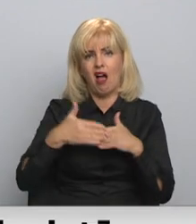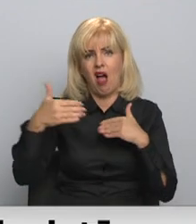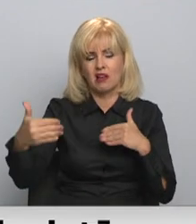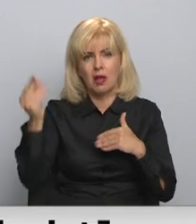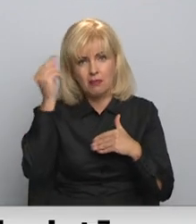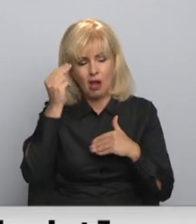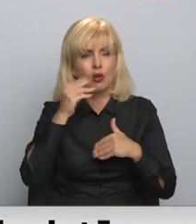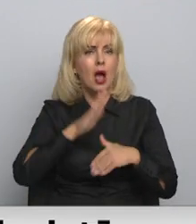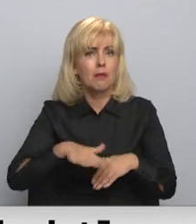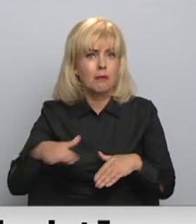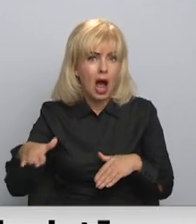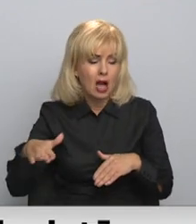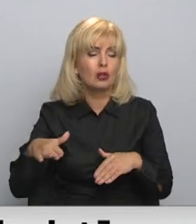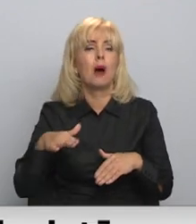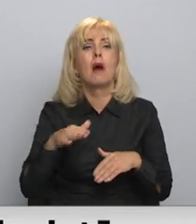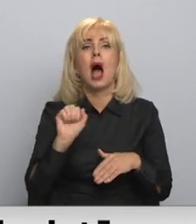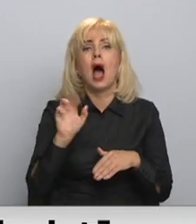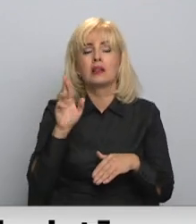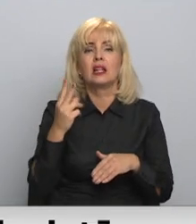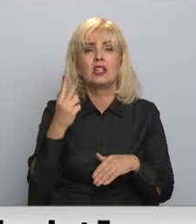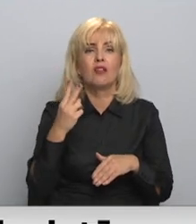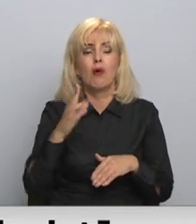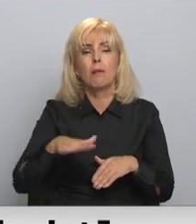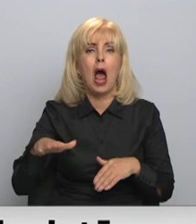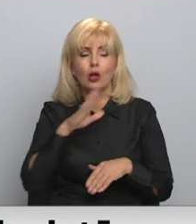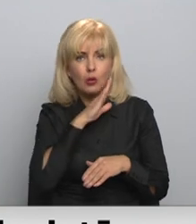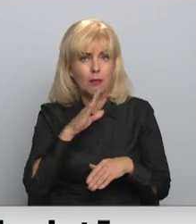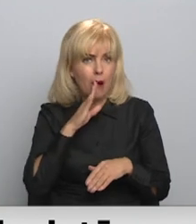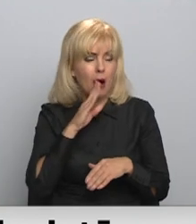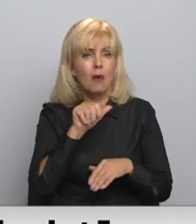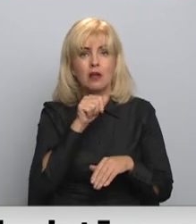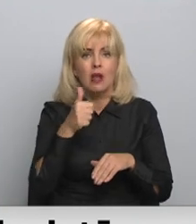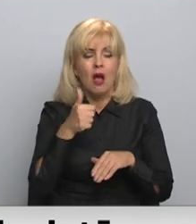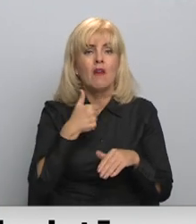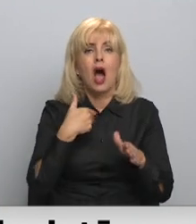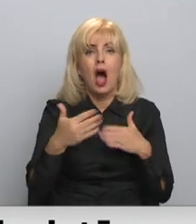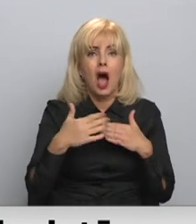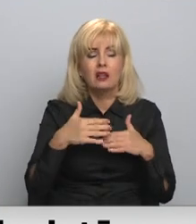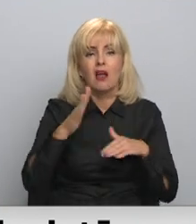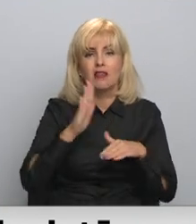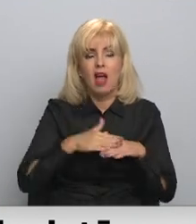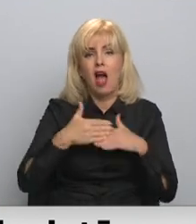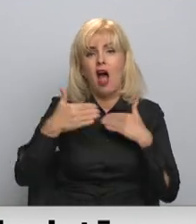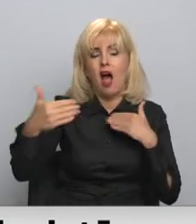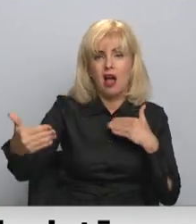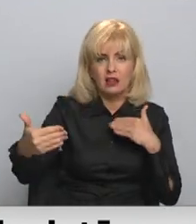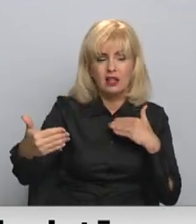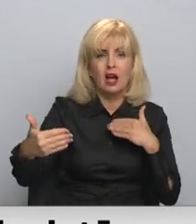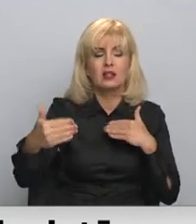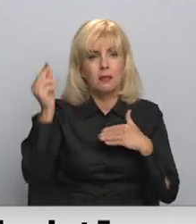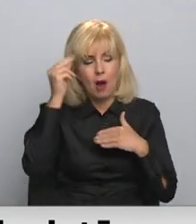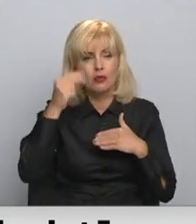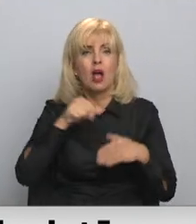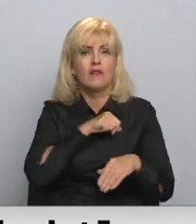ar bērniem. Ķegumieta Antre divu bērnu mamma. Nespējot tik galā ar attiecībām ar bērniem attālināto mācību laikā, Antre vērsās